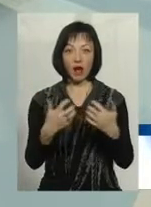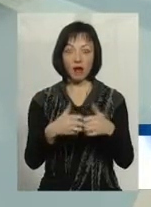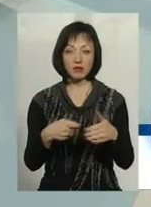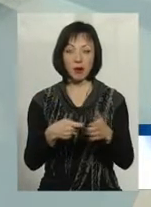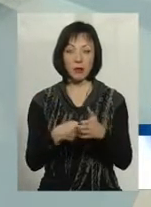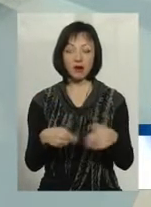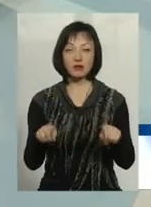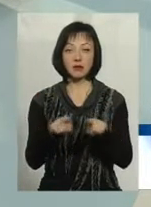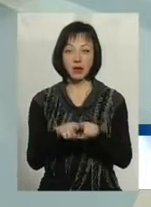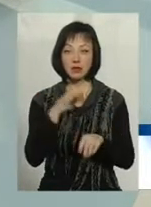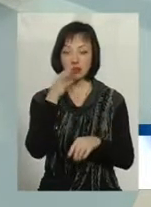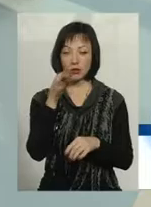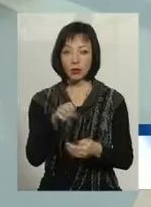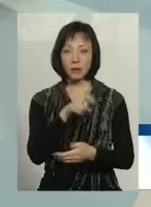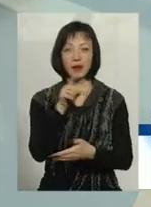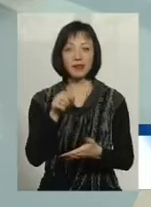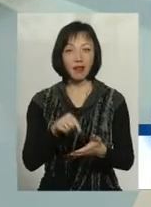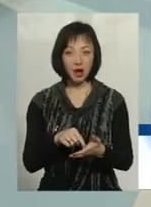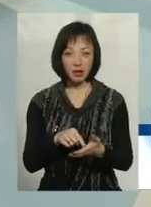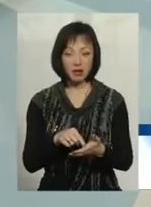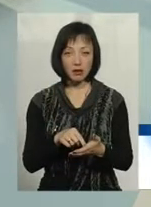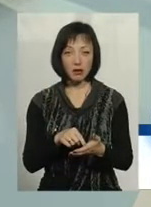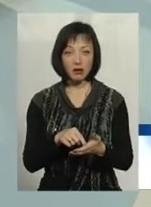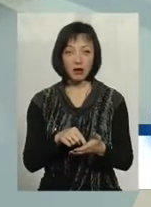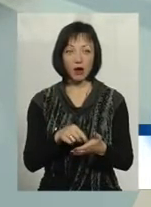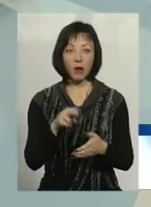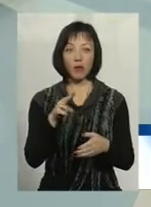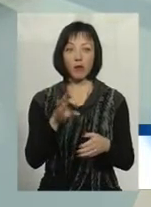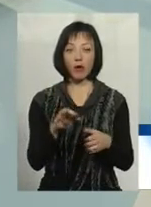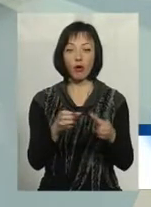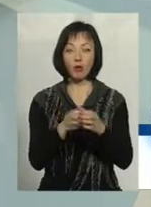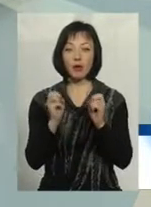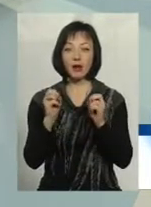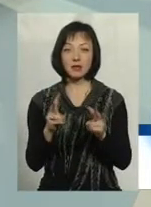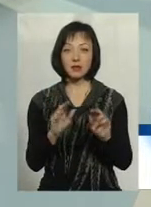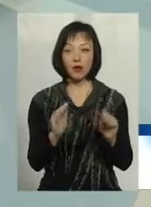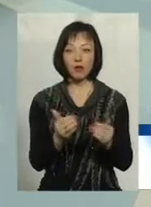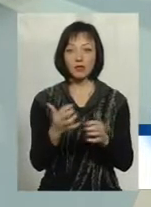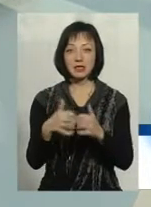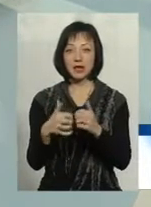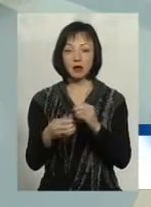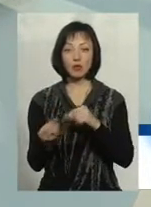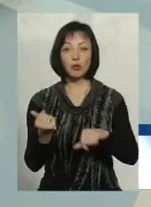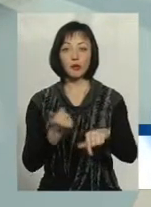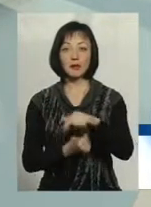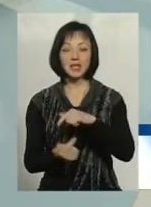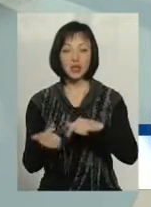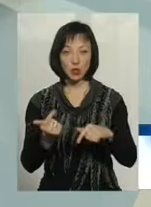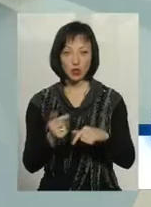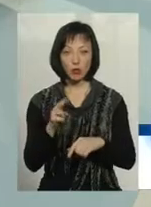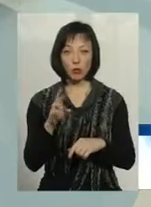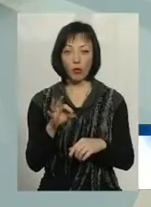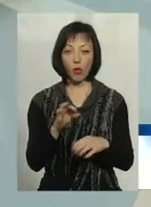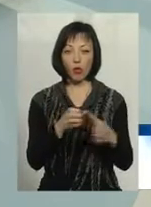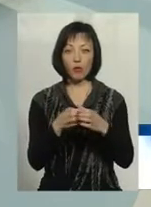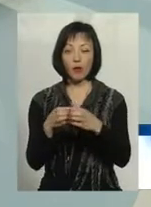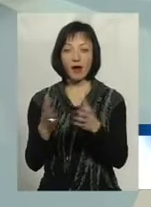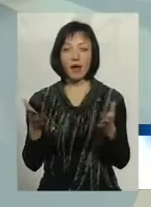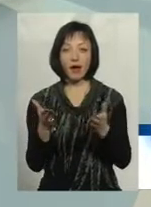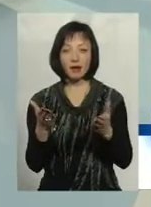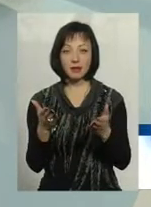сьогодні з печаткою, з підписом, наприклад, цього приватного підприємця. Значить, залежить тепер все, по суті, в зв'язку з тим, що накладений мораторій